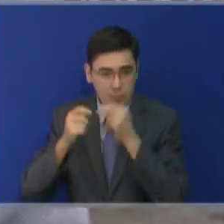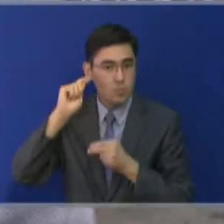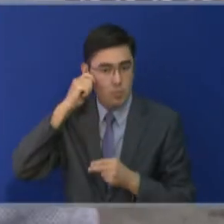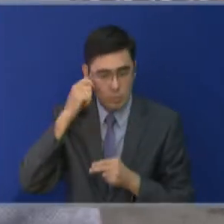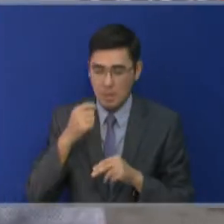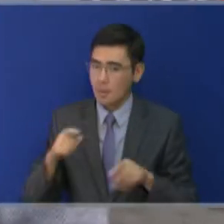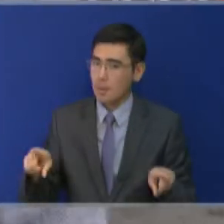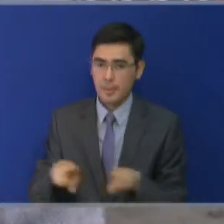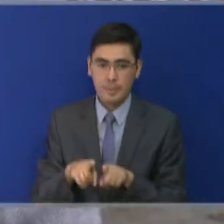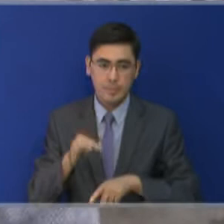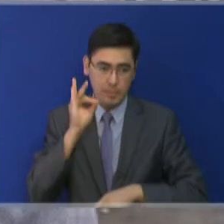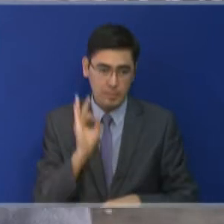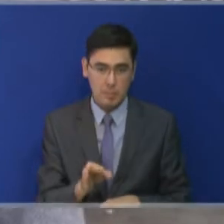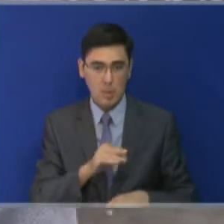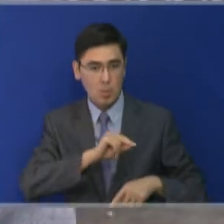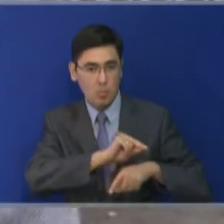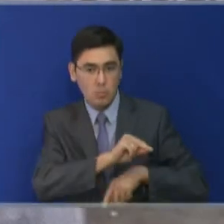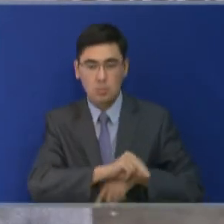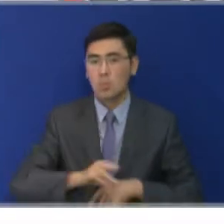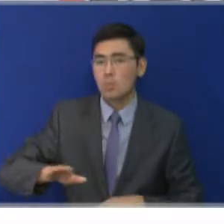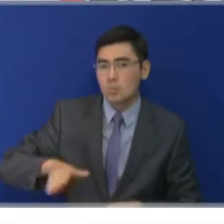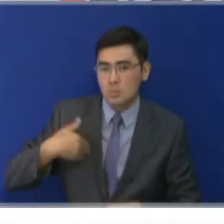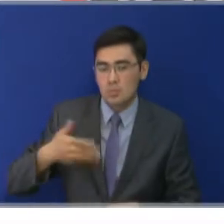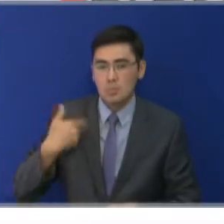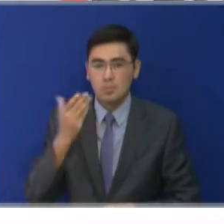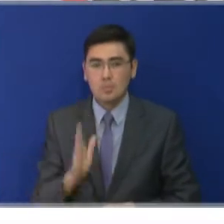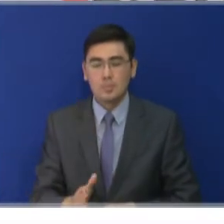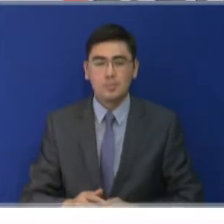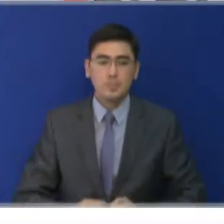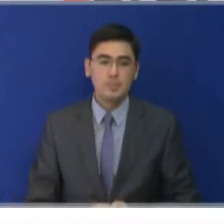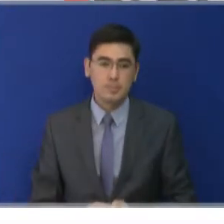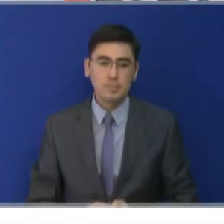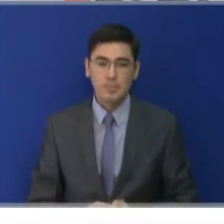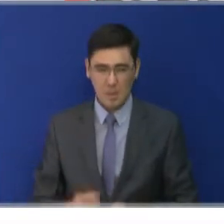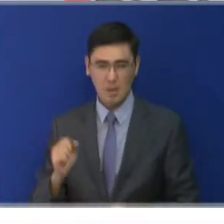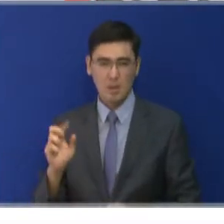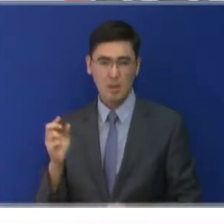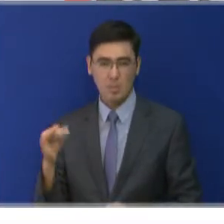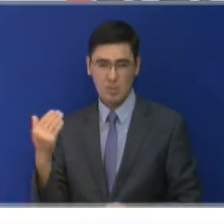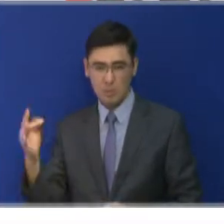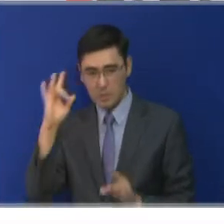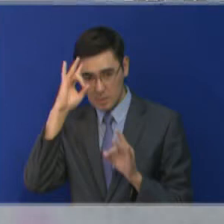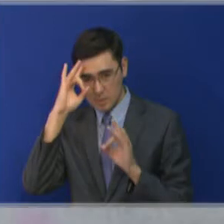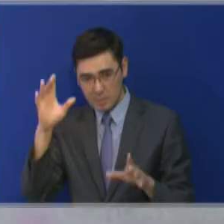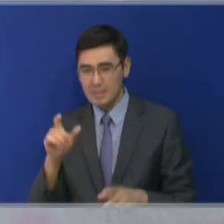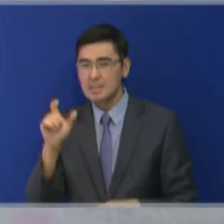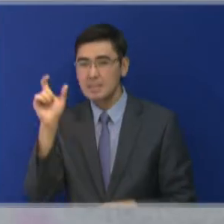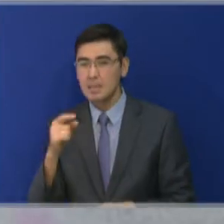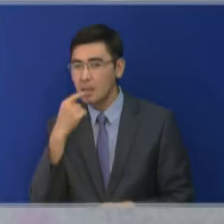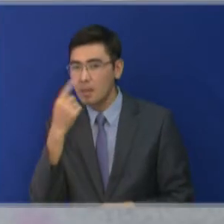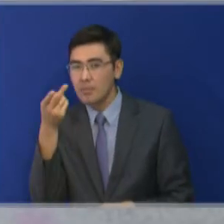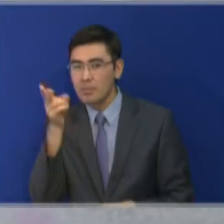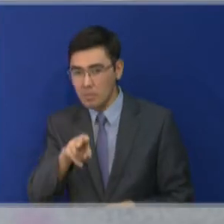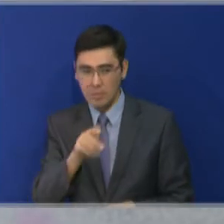жақсы өнегелі істеп ойлаймын. Хакімнің көпке белгілі өлеңдерінен үзінділер екі тілде жазылған.